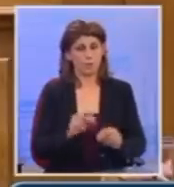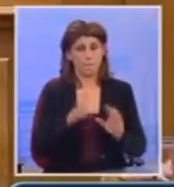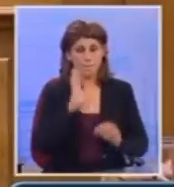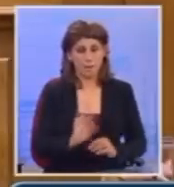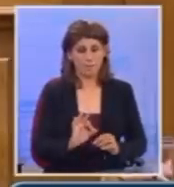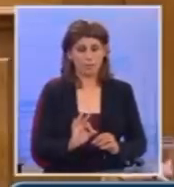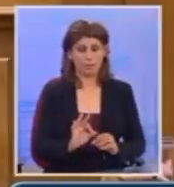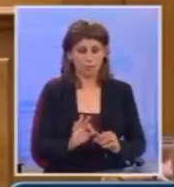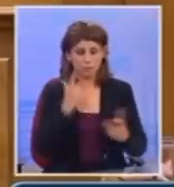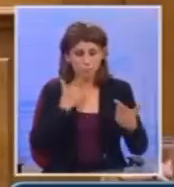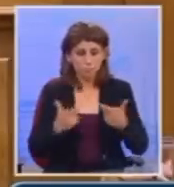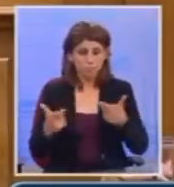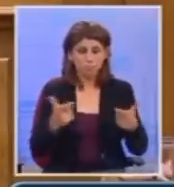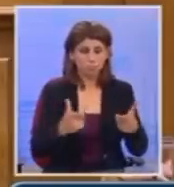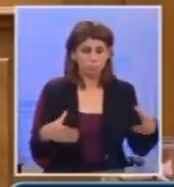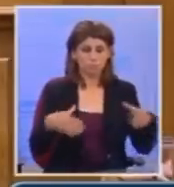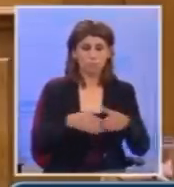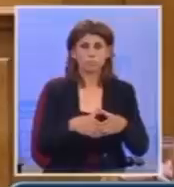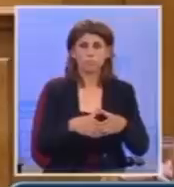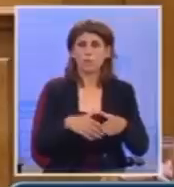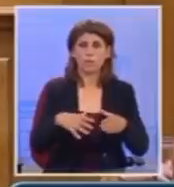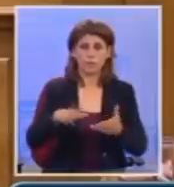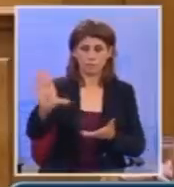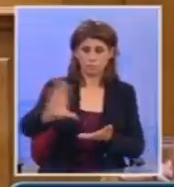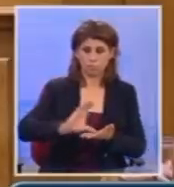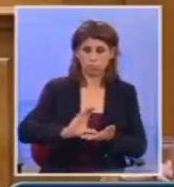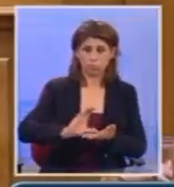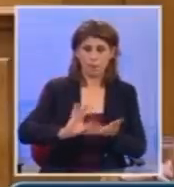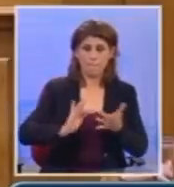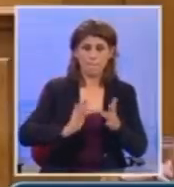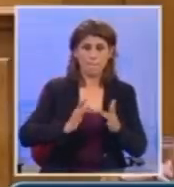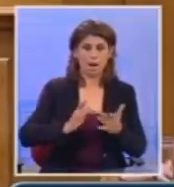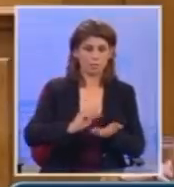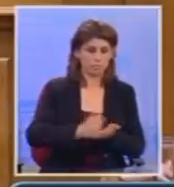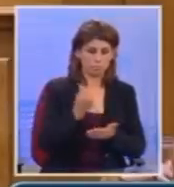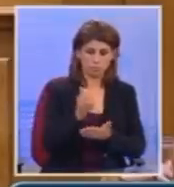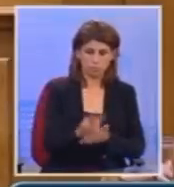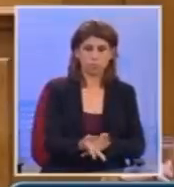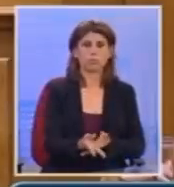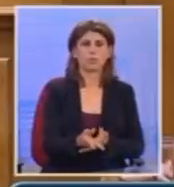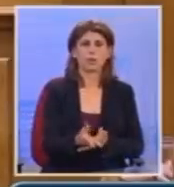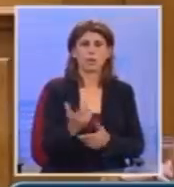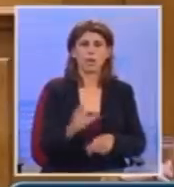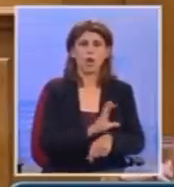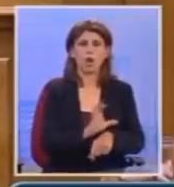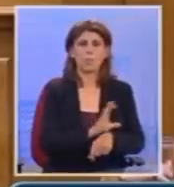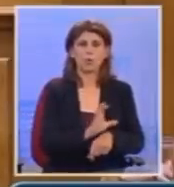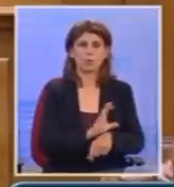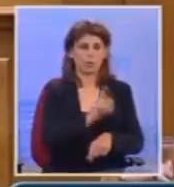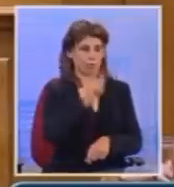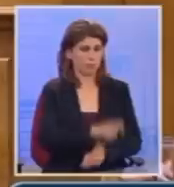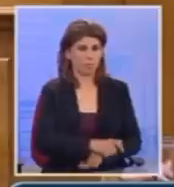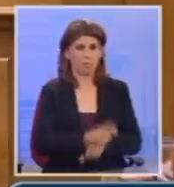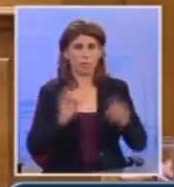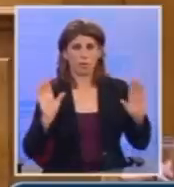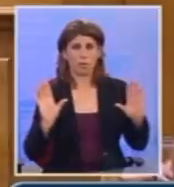επιτροπή δεν είναι αυτοί που συλλέγουν τα mail και αρθρίζουν τις ψήφους. Είναι ένα σερβερ τον οποίο